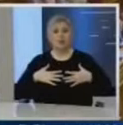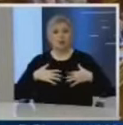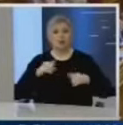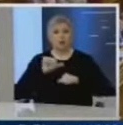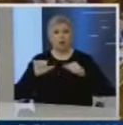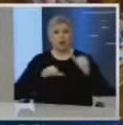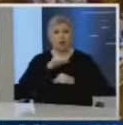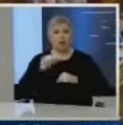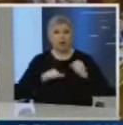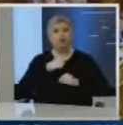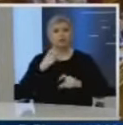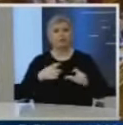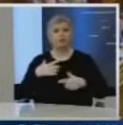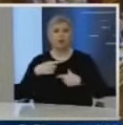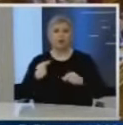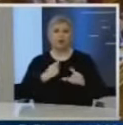κύριε Παφίλη, περιμένετε.